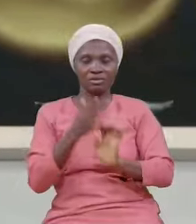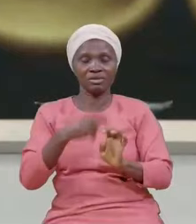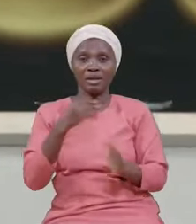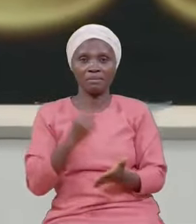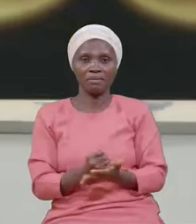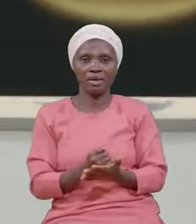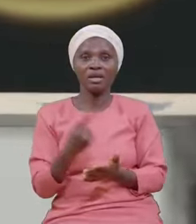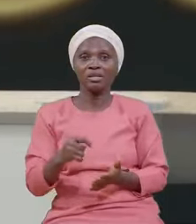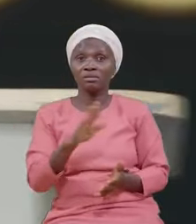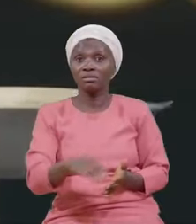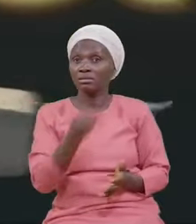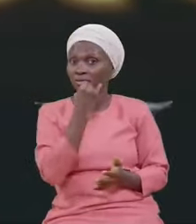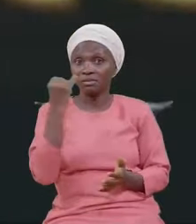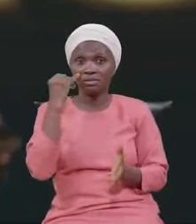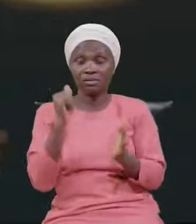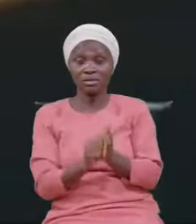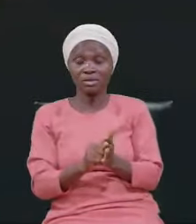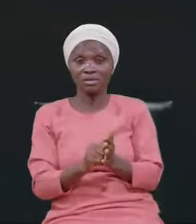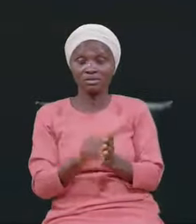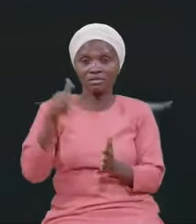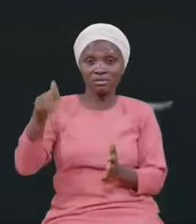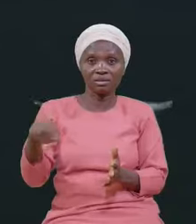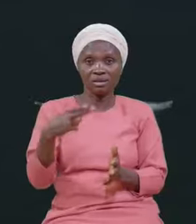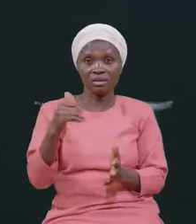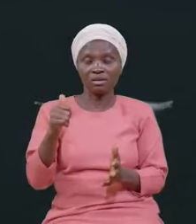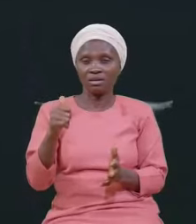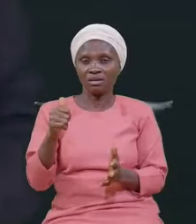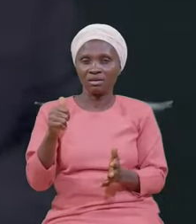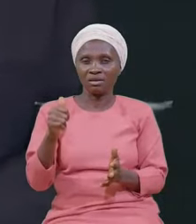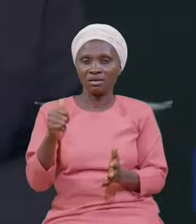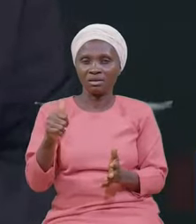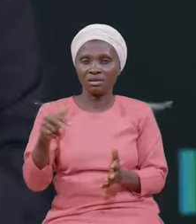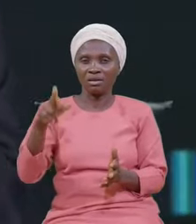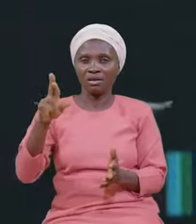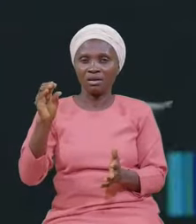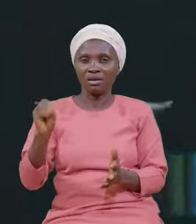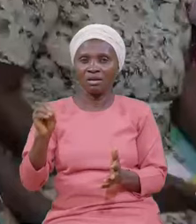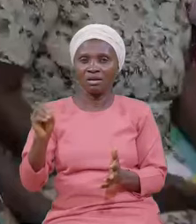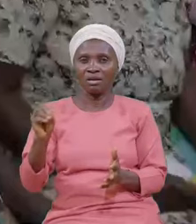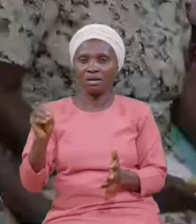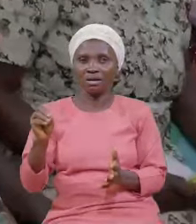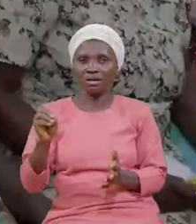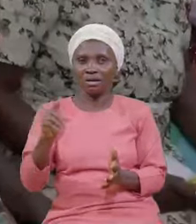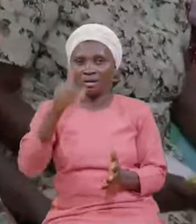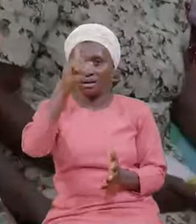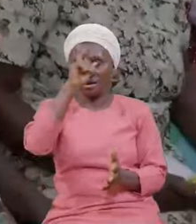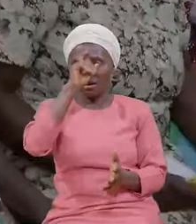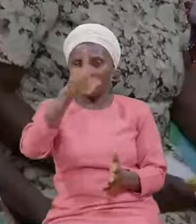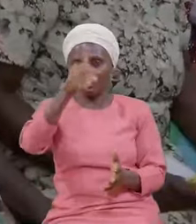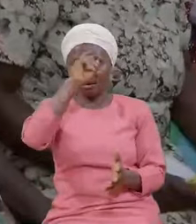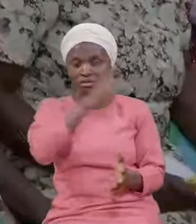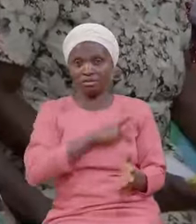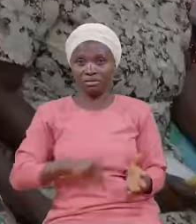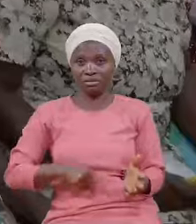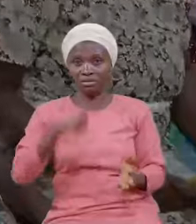Les Israélites, que Pharaon a dit, qu'ils ne partiront pas, ils vont sortir de la servitude. Et